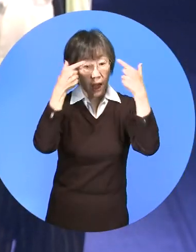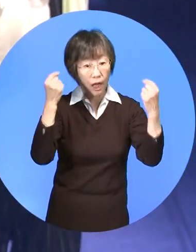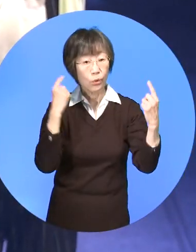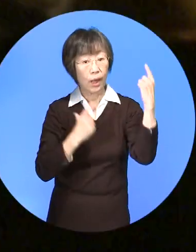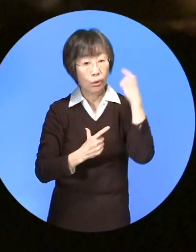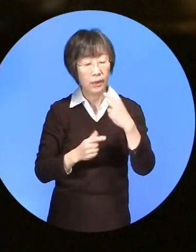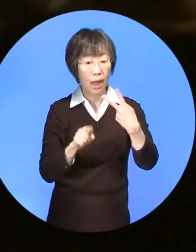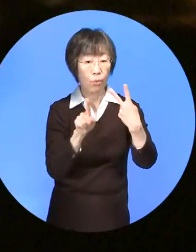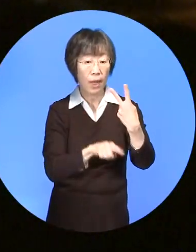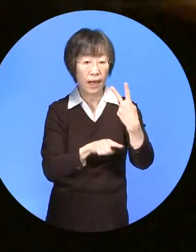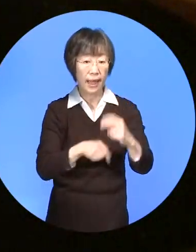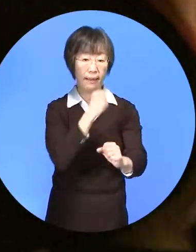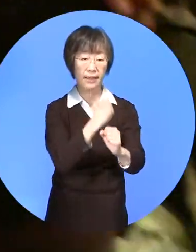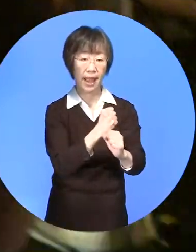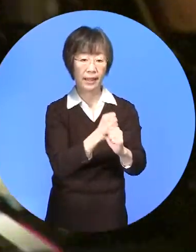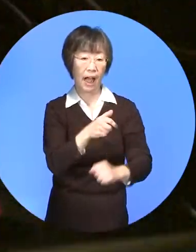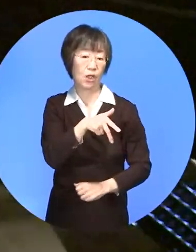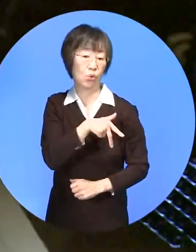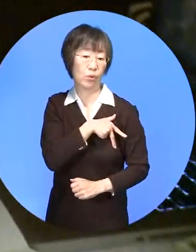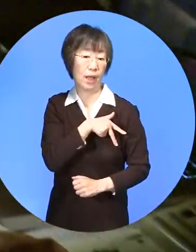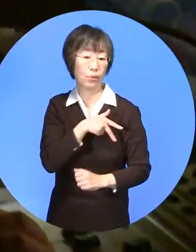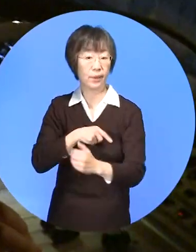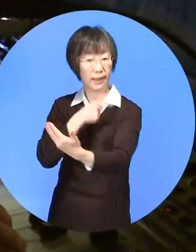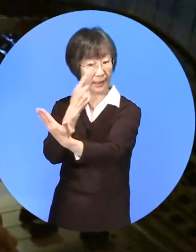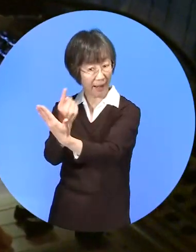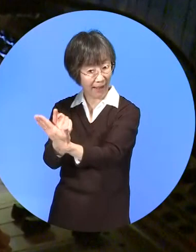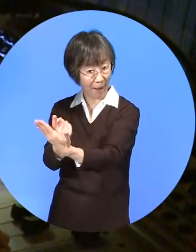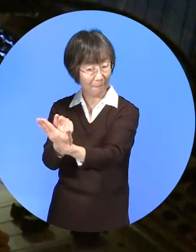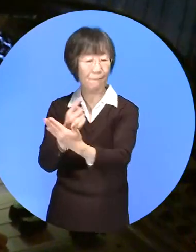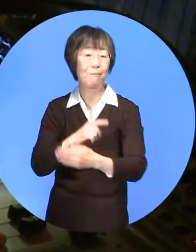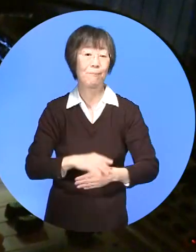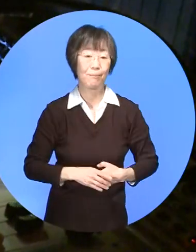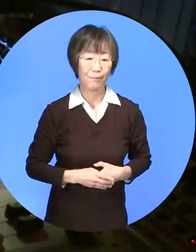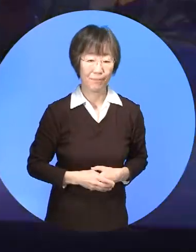人が制作スタッフとして参加しました。